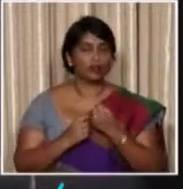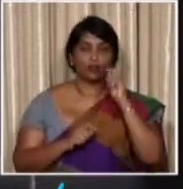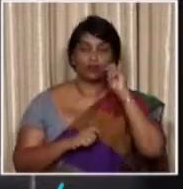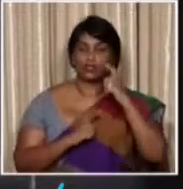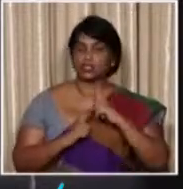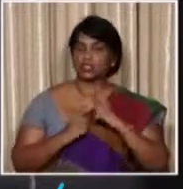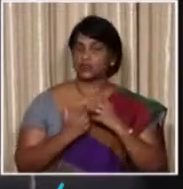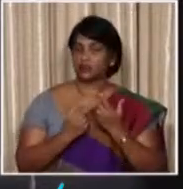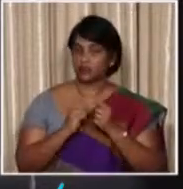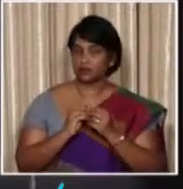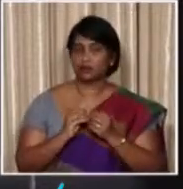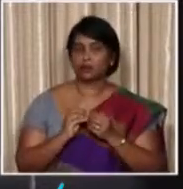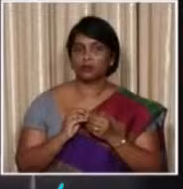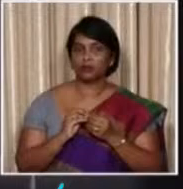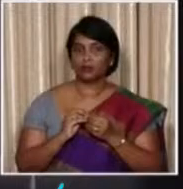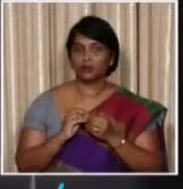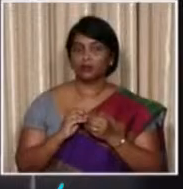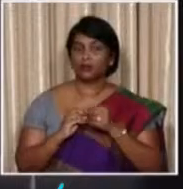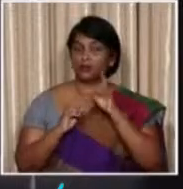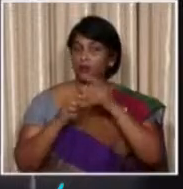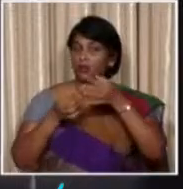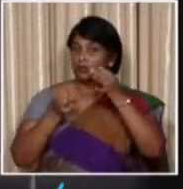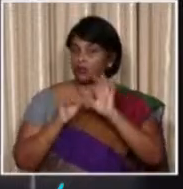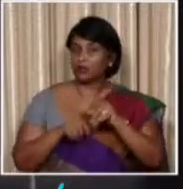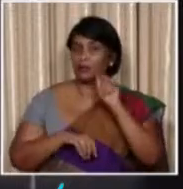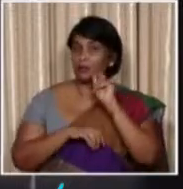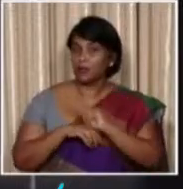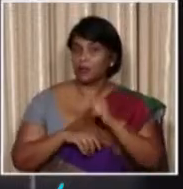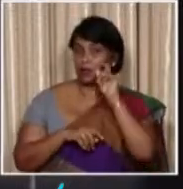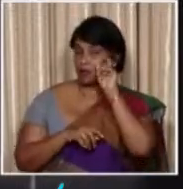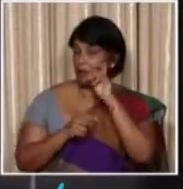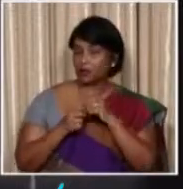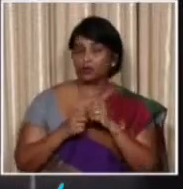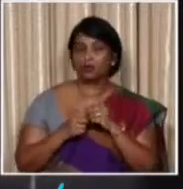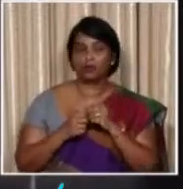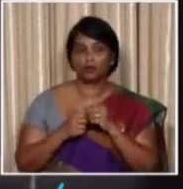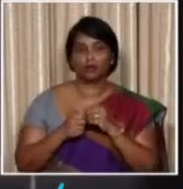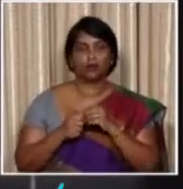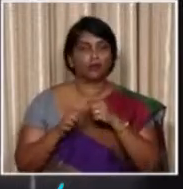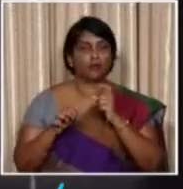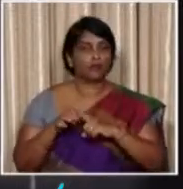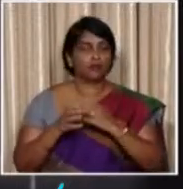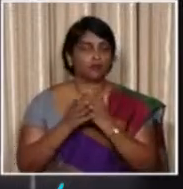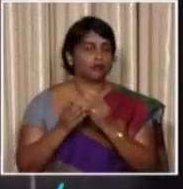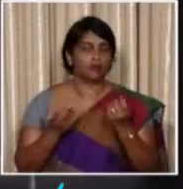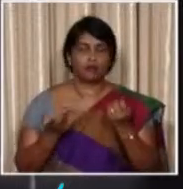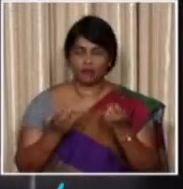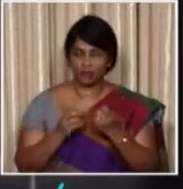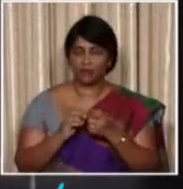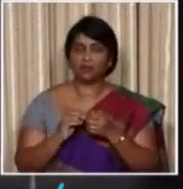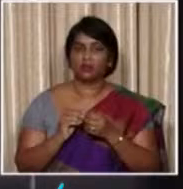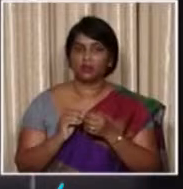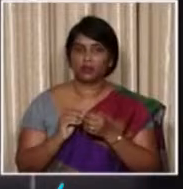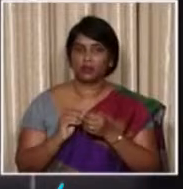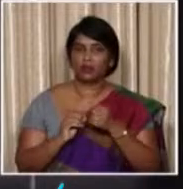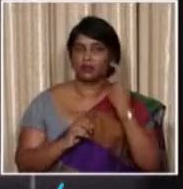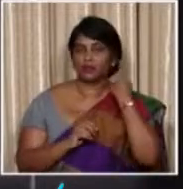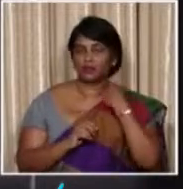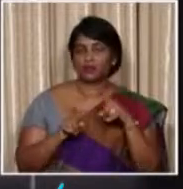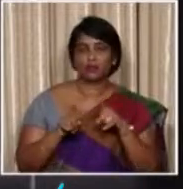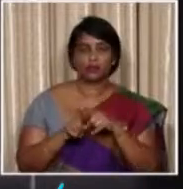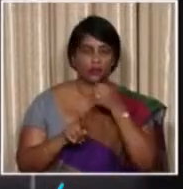ජීවිත බේරෙනවා. මේ වගේ නිර්මාණශීලීව මේ ප්‍රශ්නය හැබැළුවේ නැත්නම් මේ ප්‍රශ්නය කවදාවත් විසදෙන්නේ නැහැ. Api ala sahih diet tamai